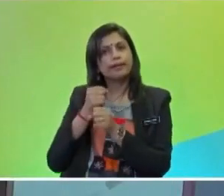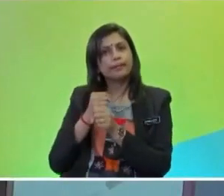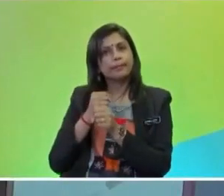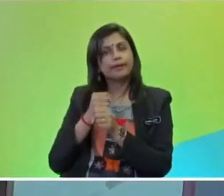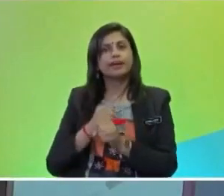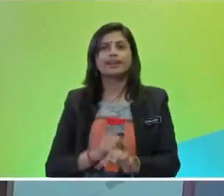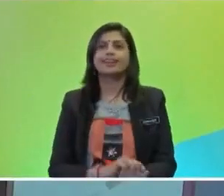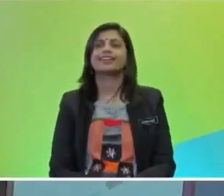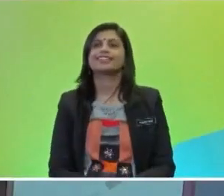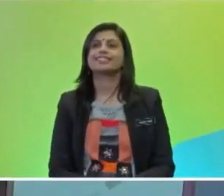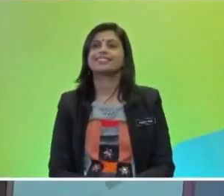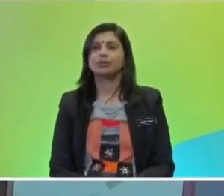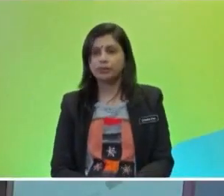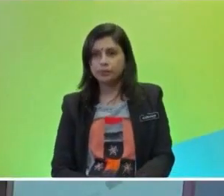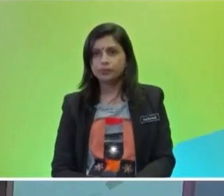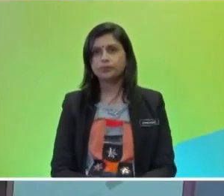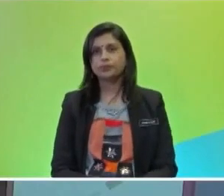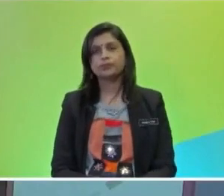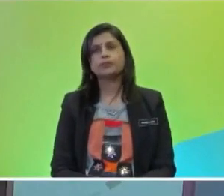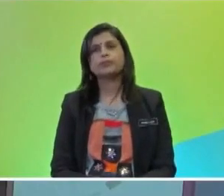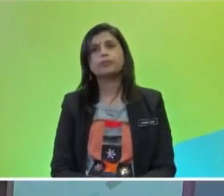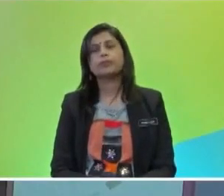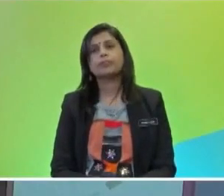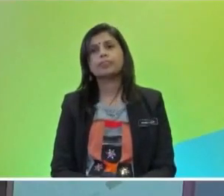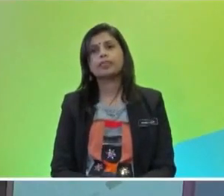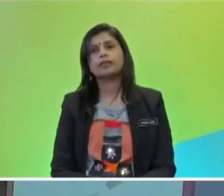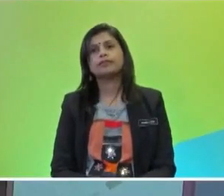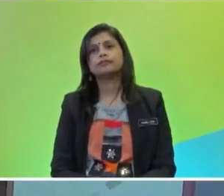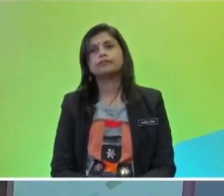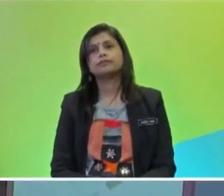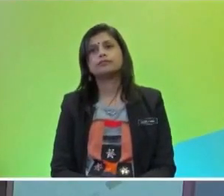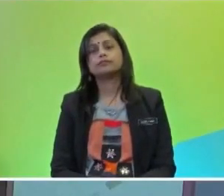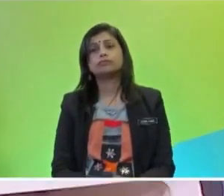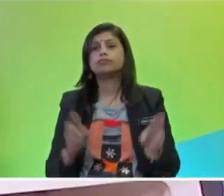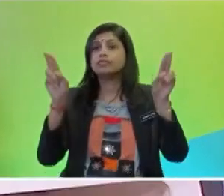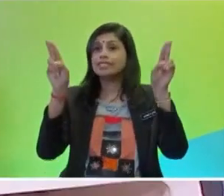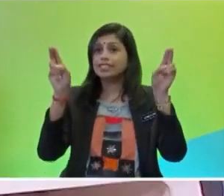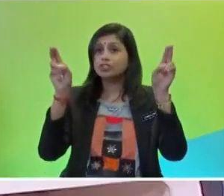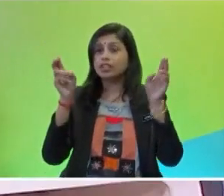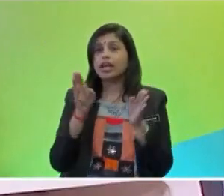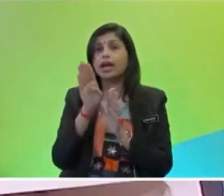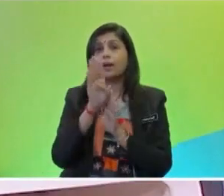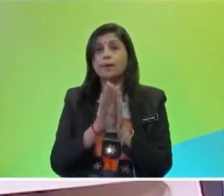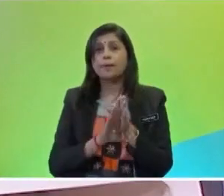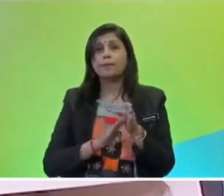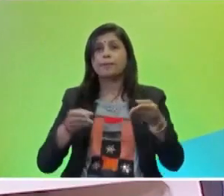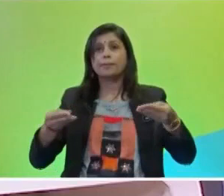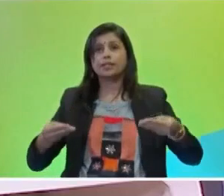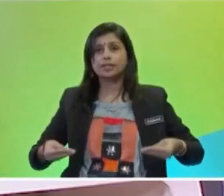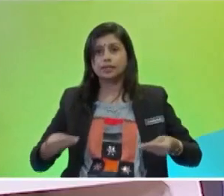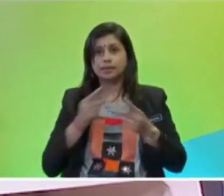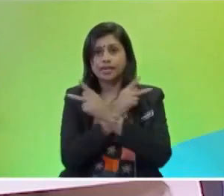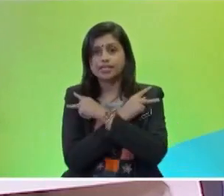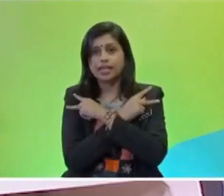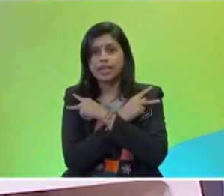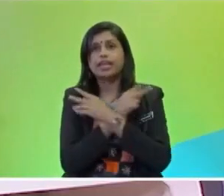Yeay, terima kasih Cikgu. Okey, baik. So, nilai berterima kasih, tajuk yang kita akan belajar hari ini, kita akan fokus kepada